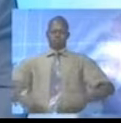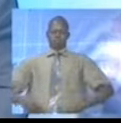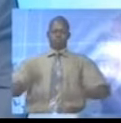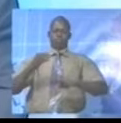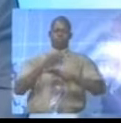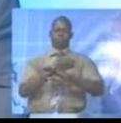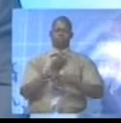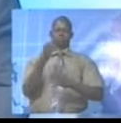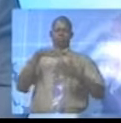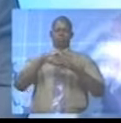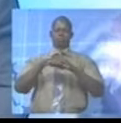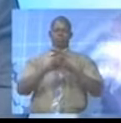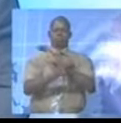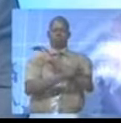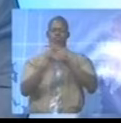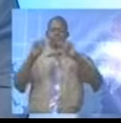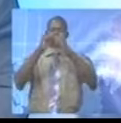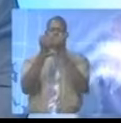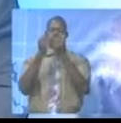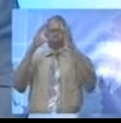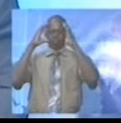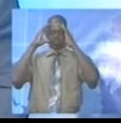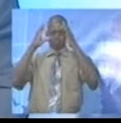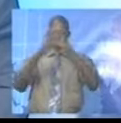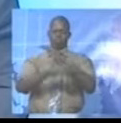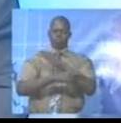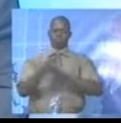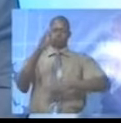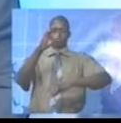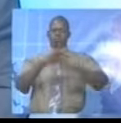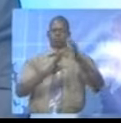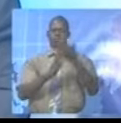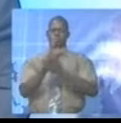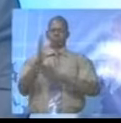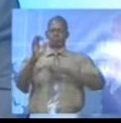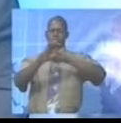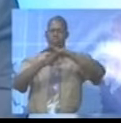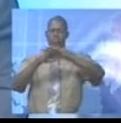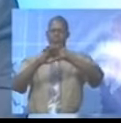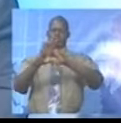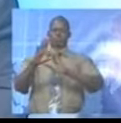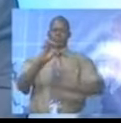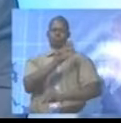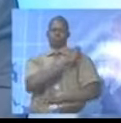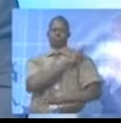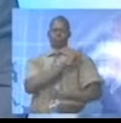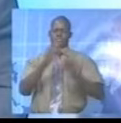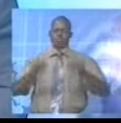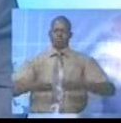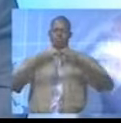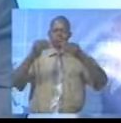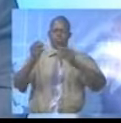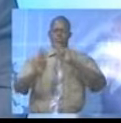Mentao dans le Soum. Des associations islamiques de la région interpellées par la fondation Abdallah Ben Massoud ont fait un don